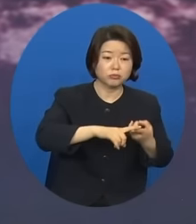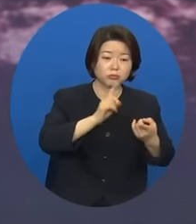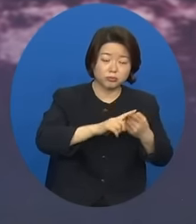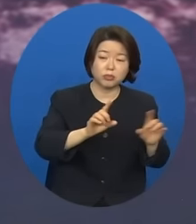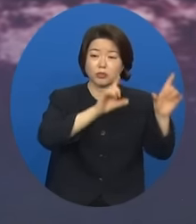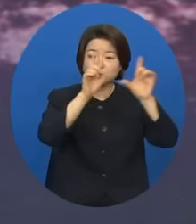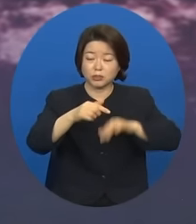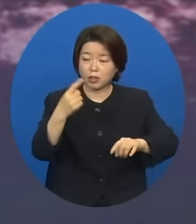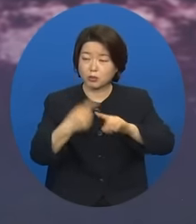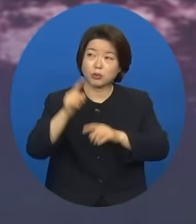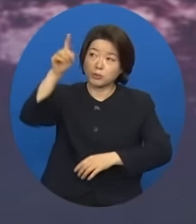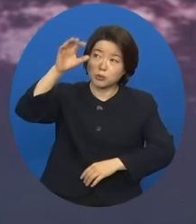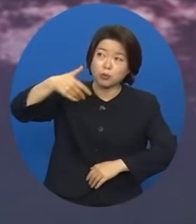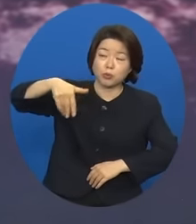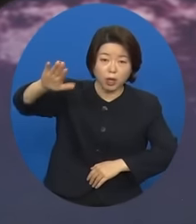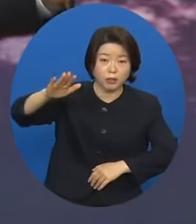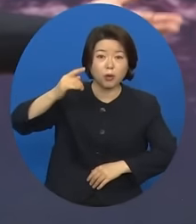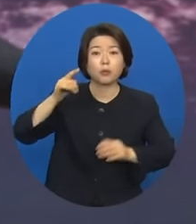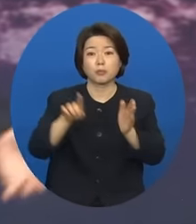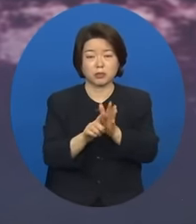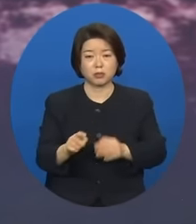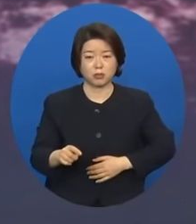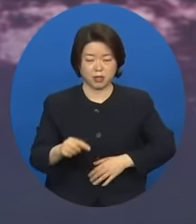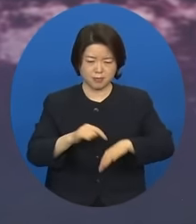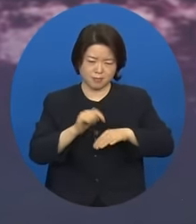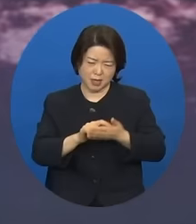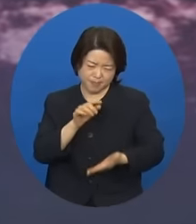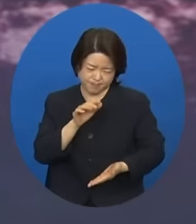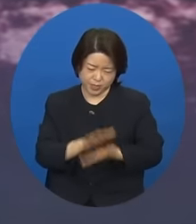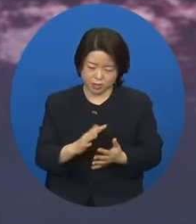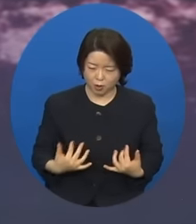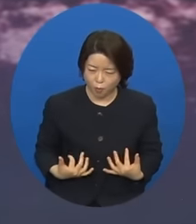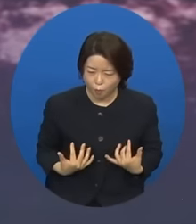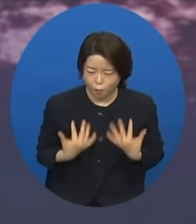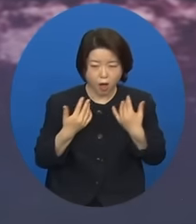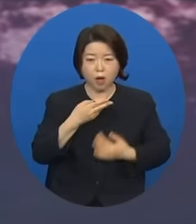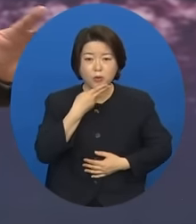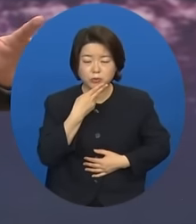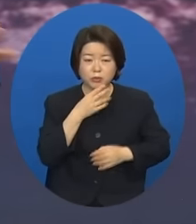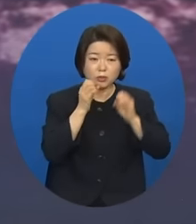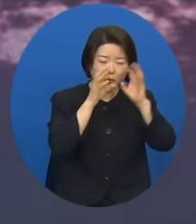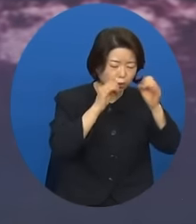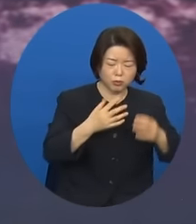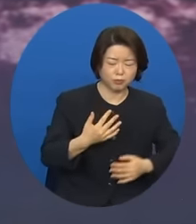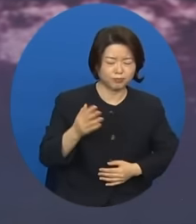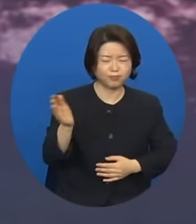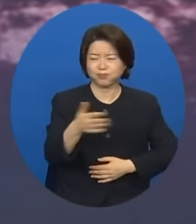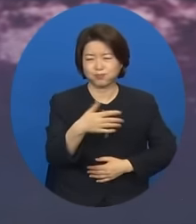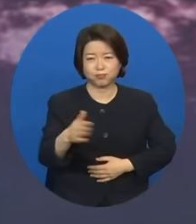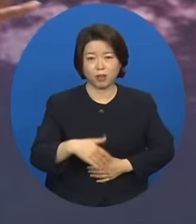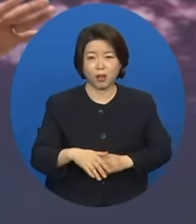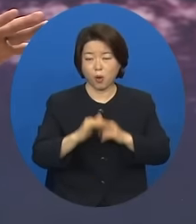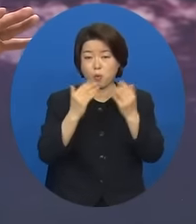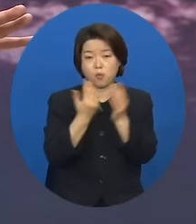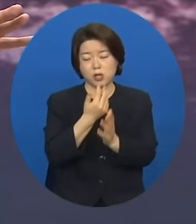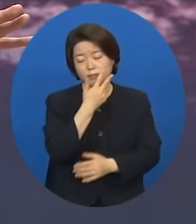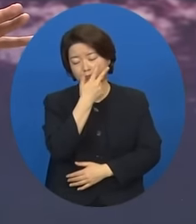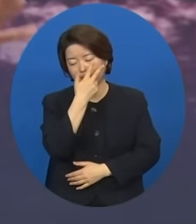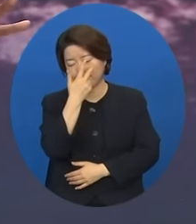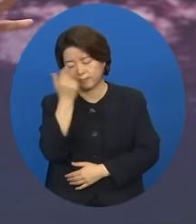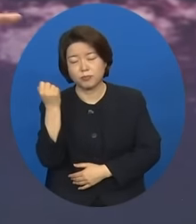간다라고 다 믿는 거예 그러니까 뭐 열정이 있겠습니까 전도를 하겠습니까 성교를 하겠어 아무것도 완전히 잠들어 있는